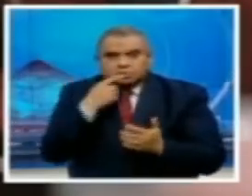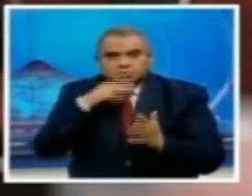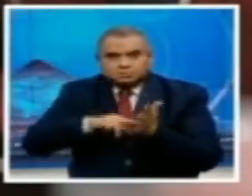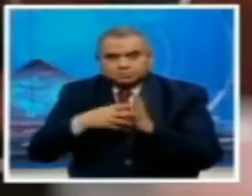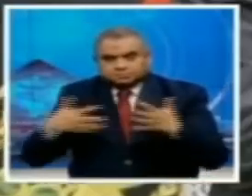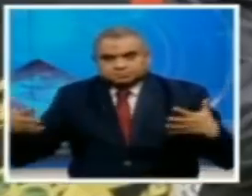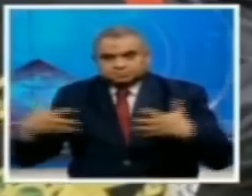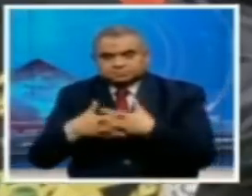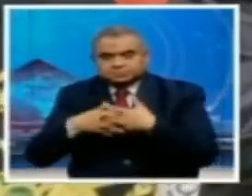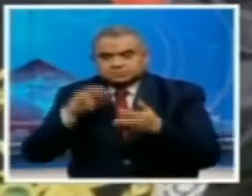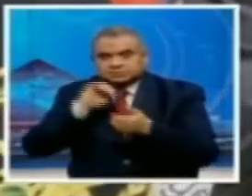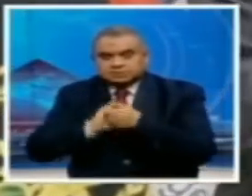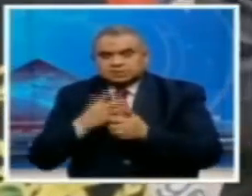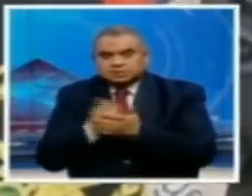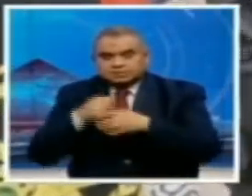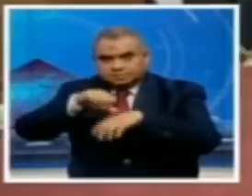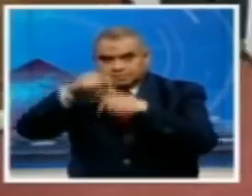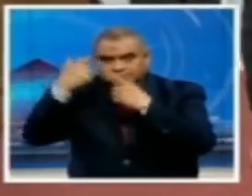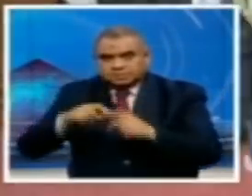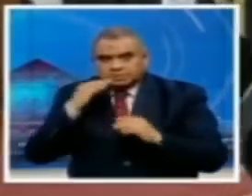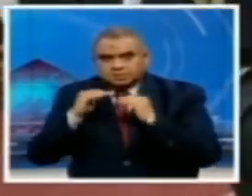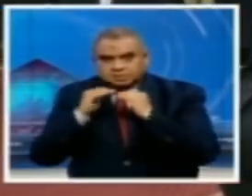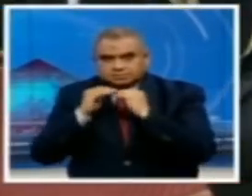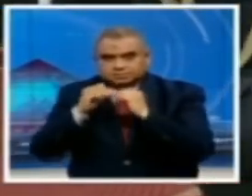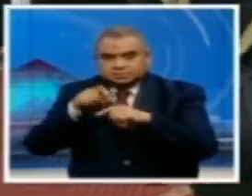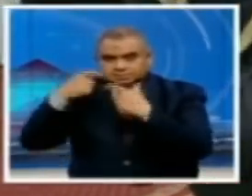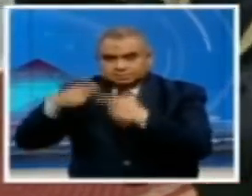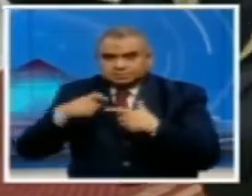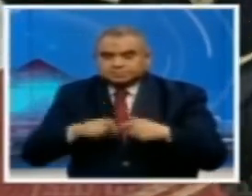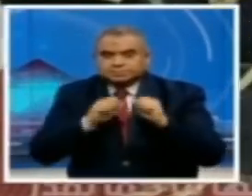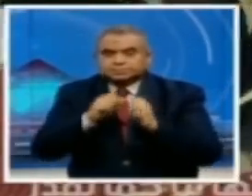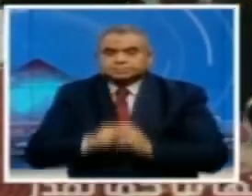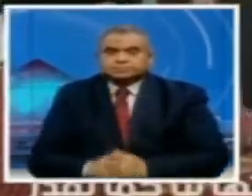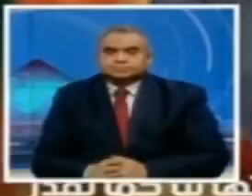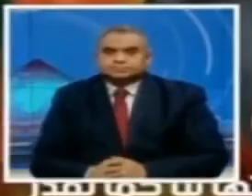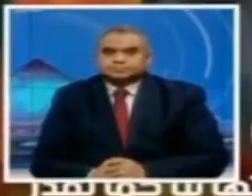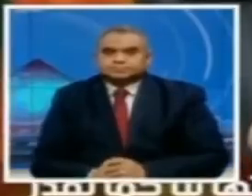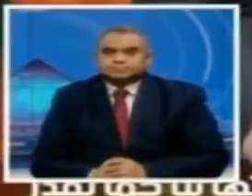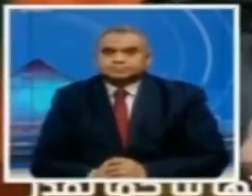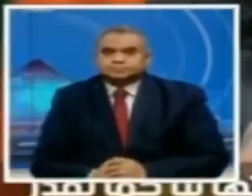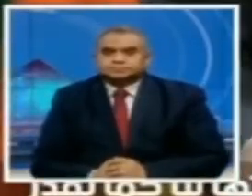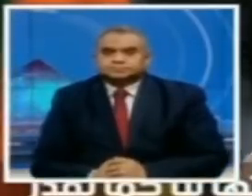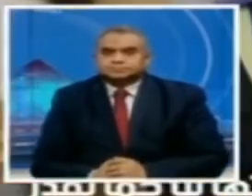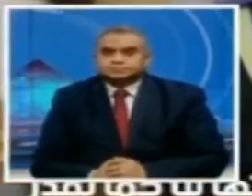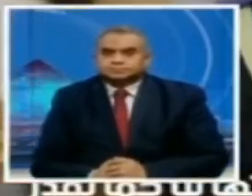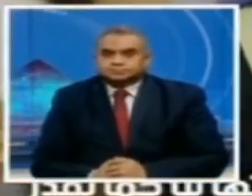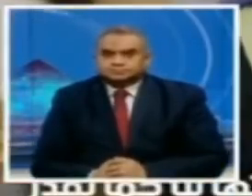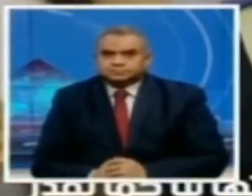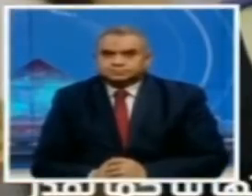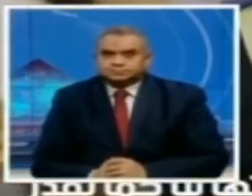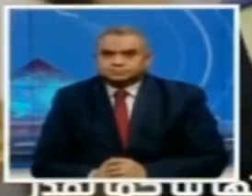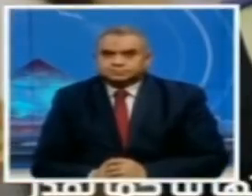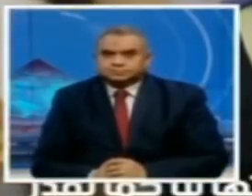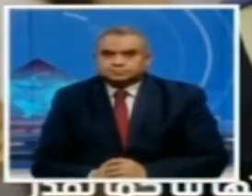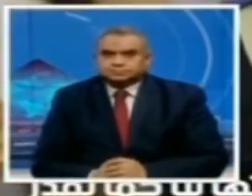تنعكس على أدائهم الأمني لتحقيق الاستقرار في تلك البلدان. May God bless Egypt for the work they are doing and